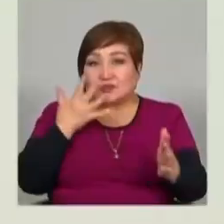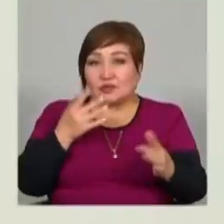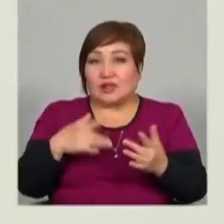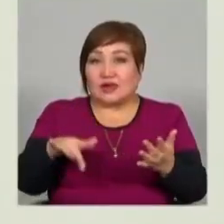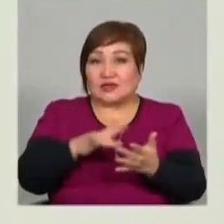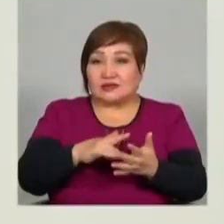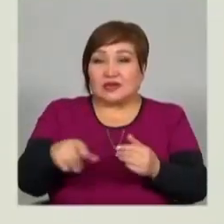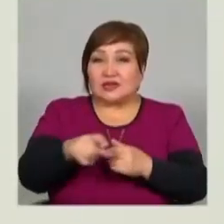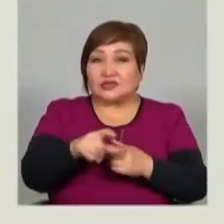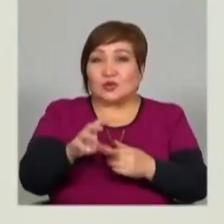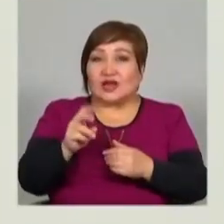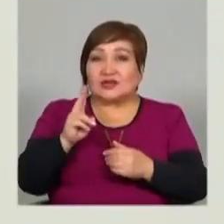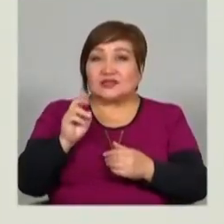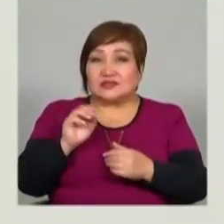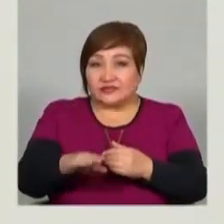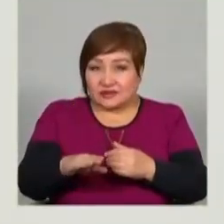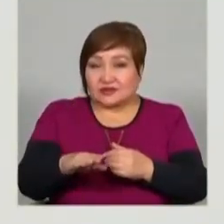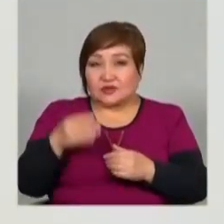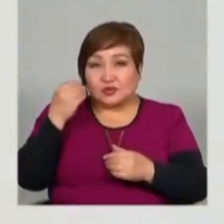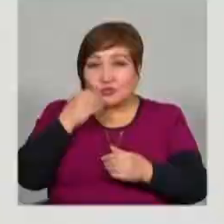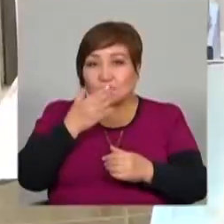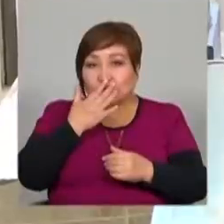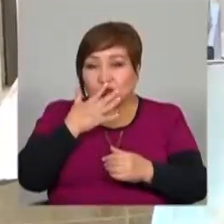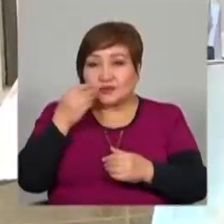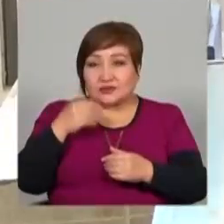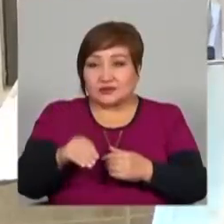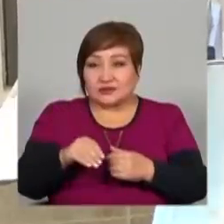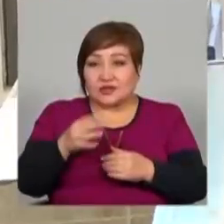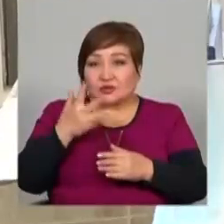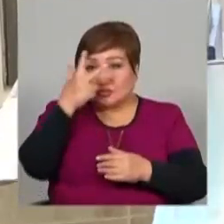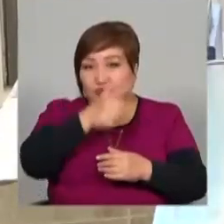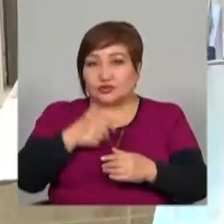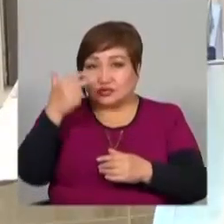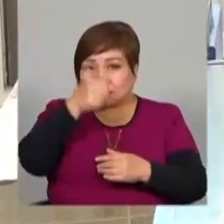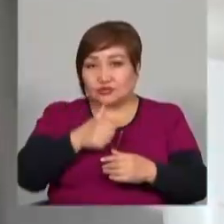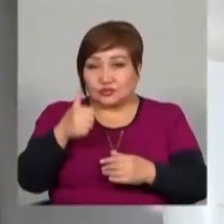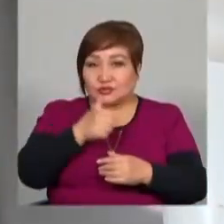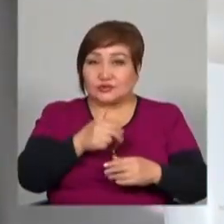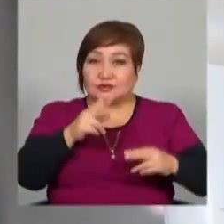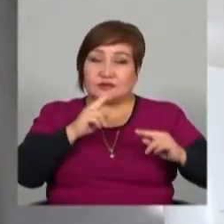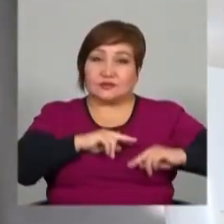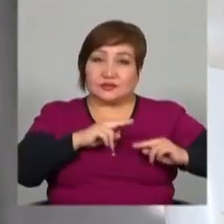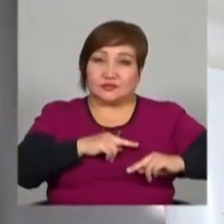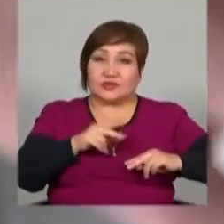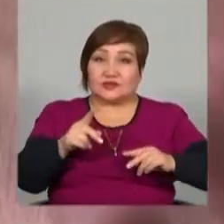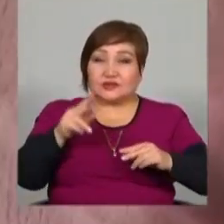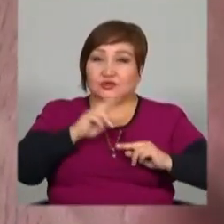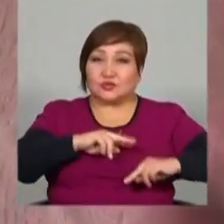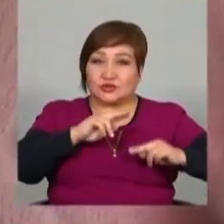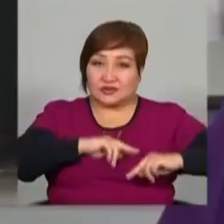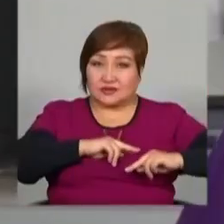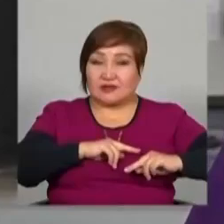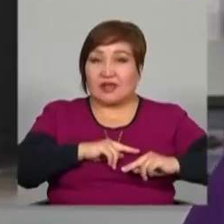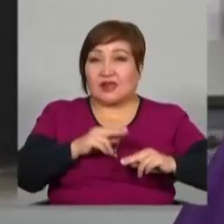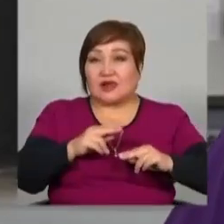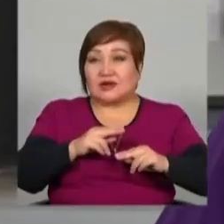активтерінің ұлттық сапа орталығында 3 жыл қатарынан тәжірибеден өтіп, мұндағы жұмыстың қыр-сырын игеріп үлгерген. Дап дайын болашақ инженер.